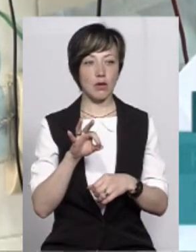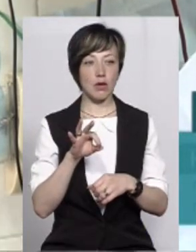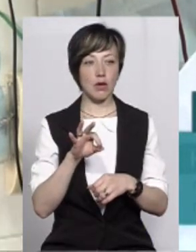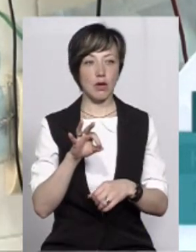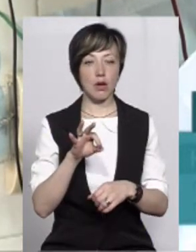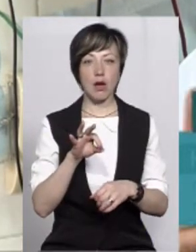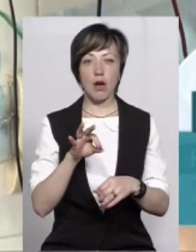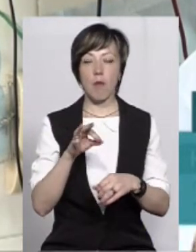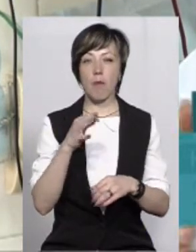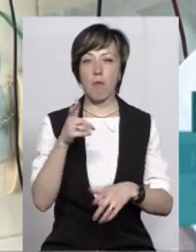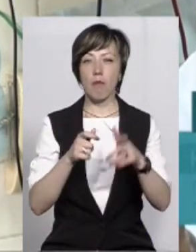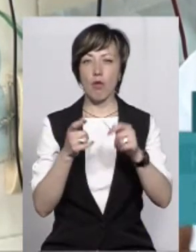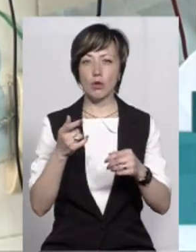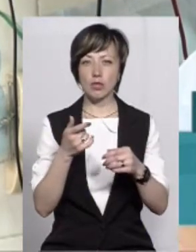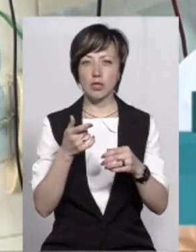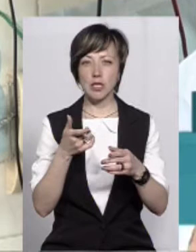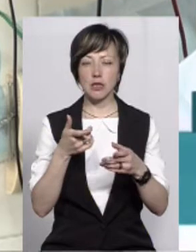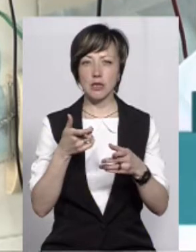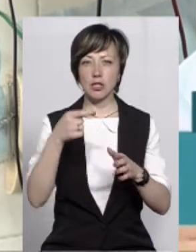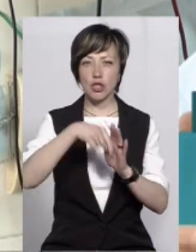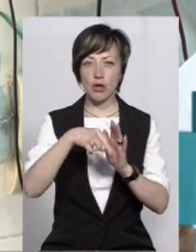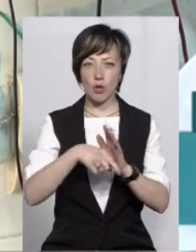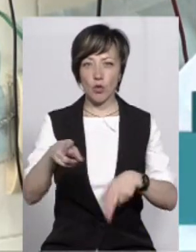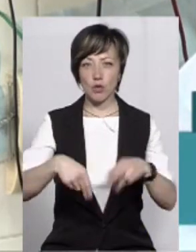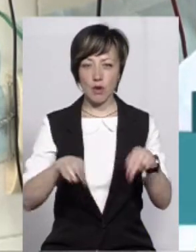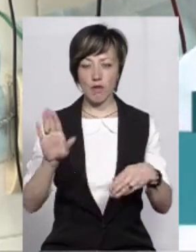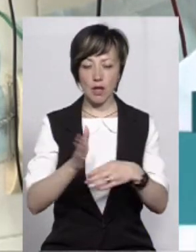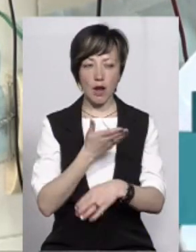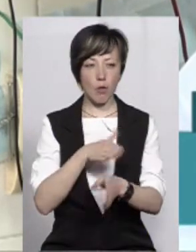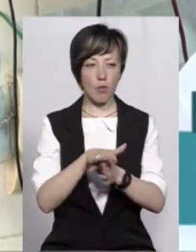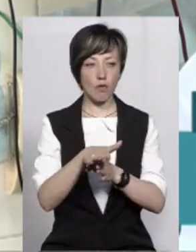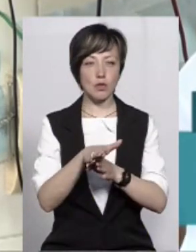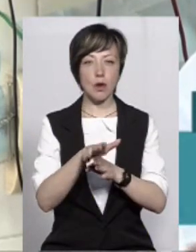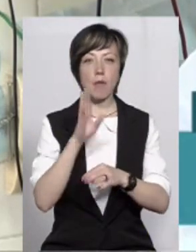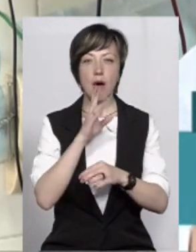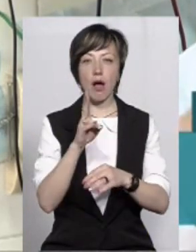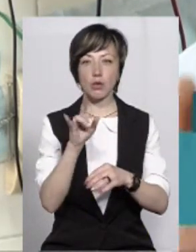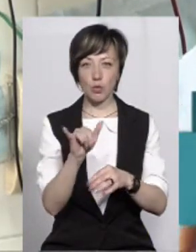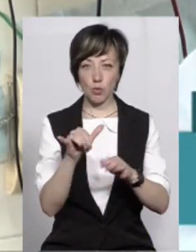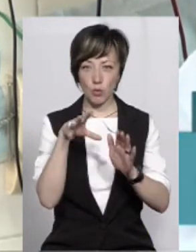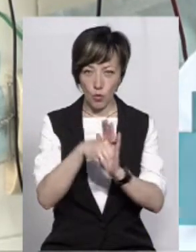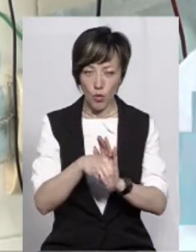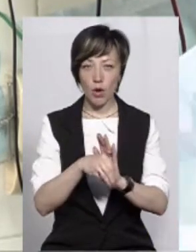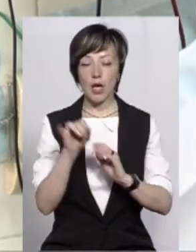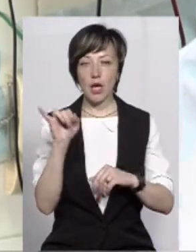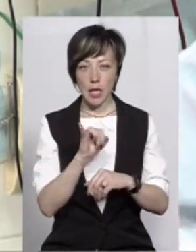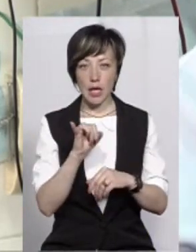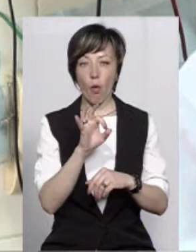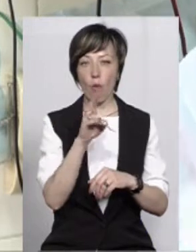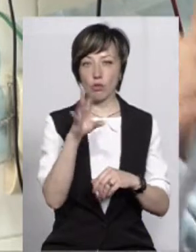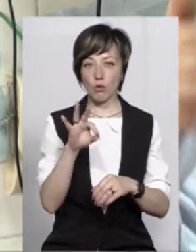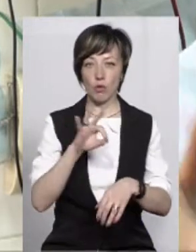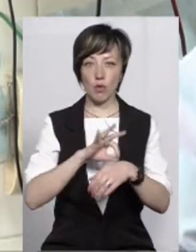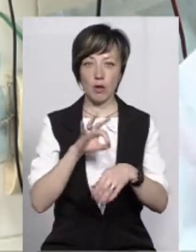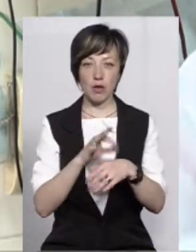желез. Ми стерилізуємо кішку, видаляємо повністю матку її. Тобто вже і онкологія